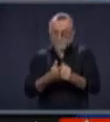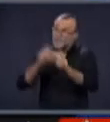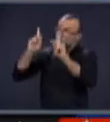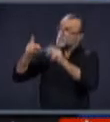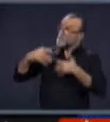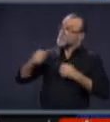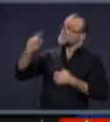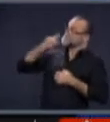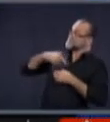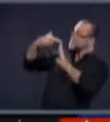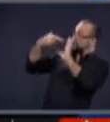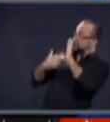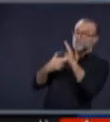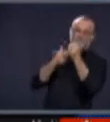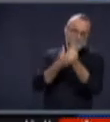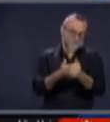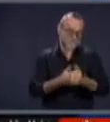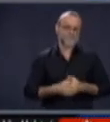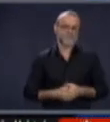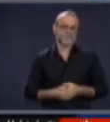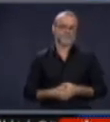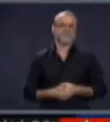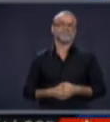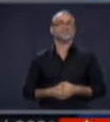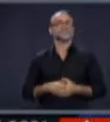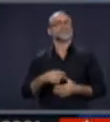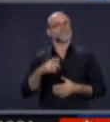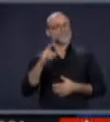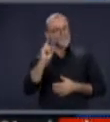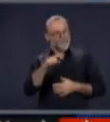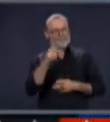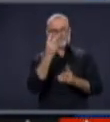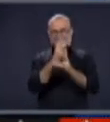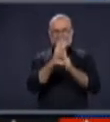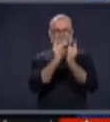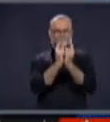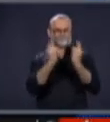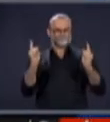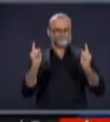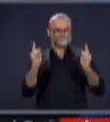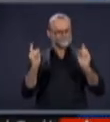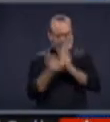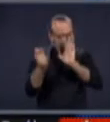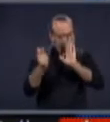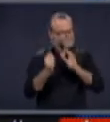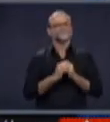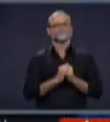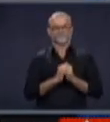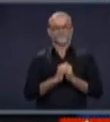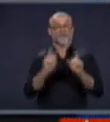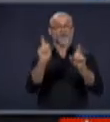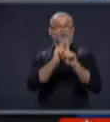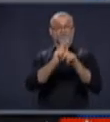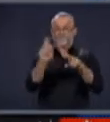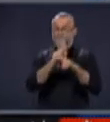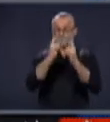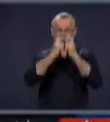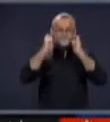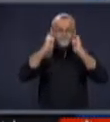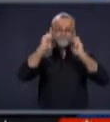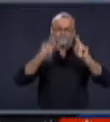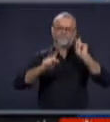nous devons suivre les directives de la santé publique. Nous devons continuer de garder la